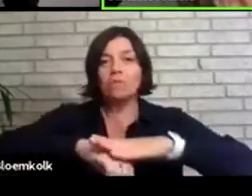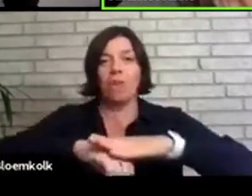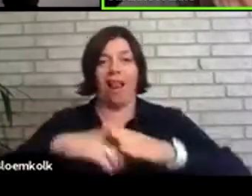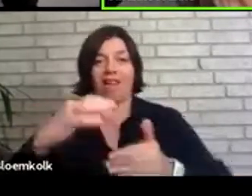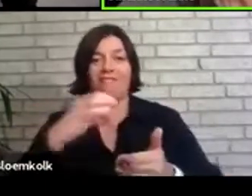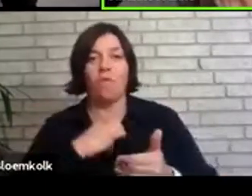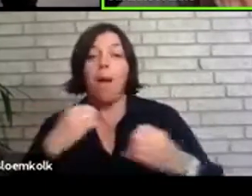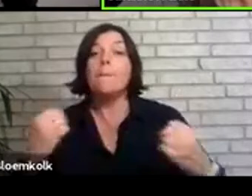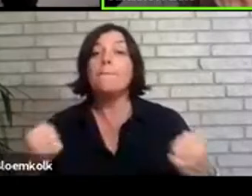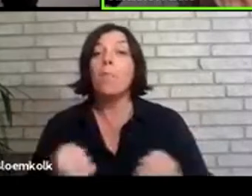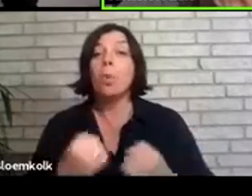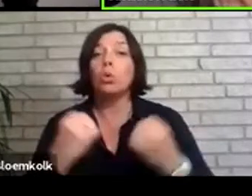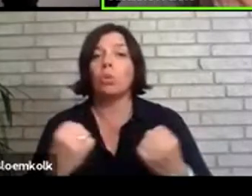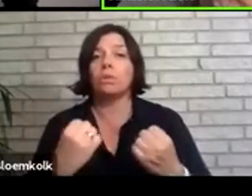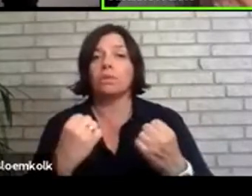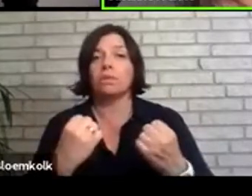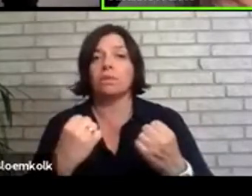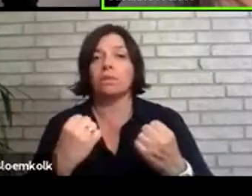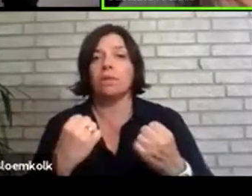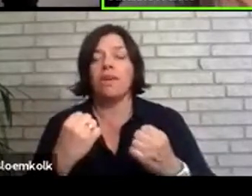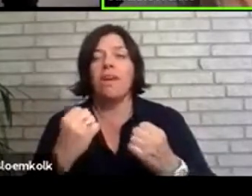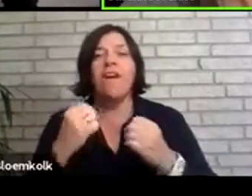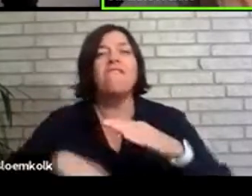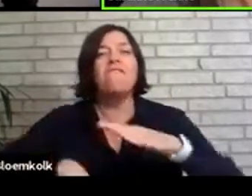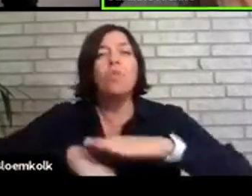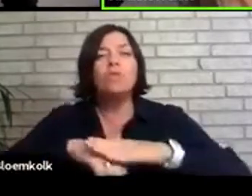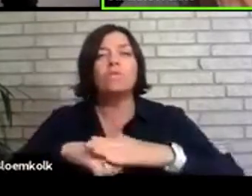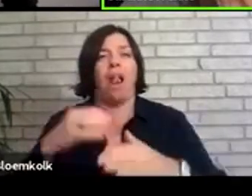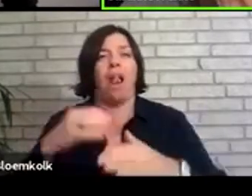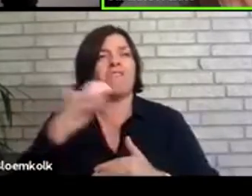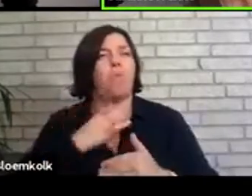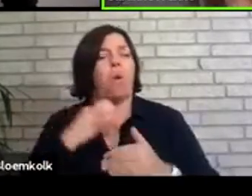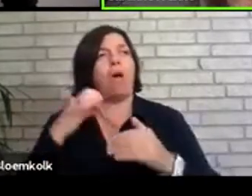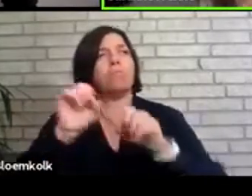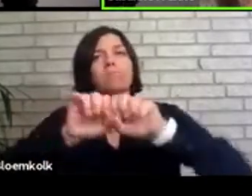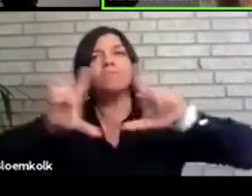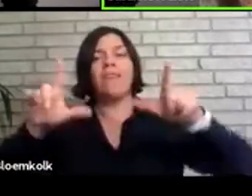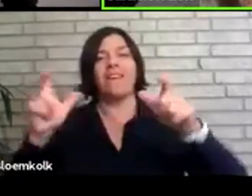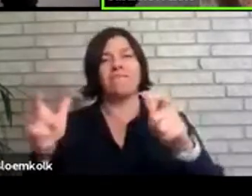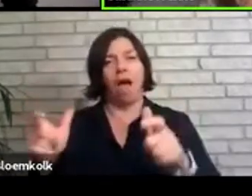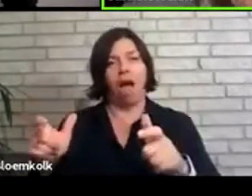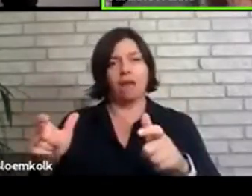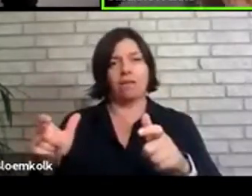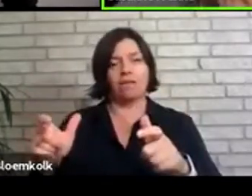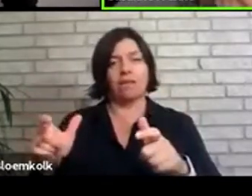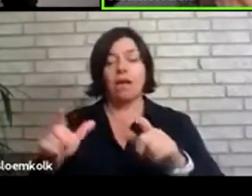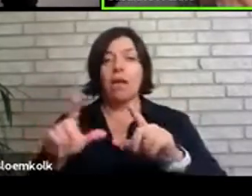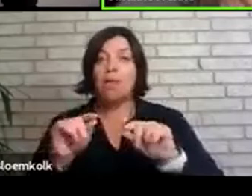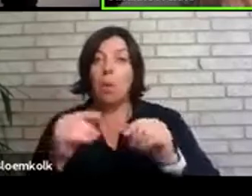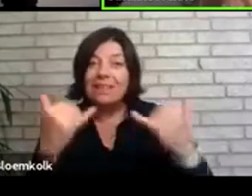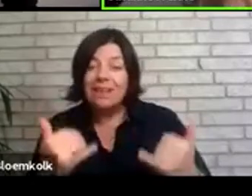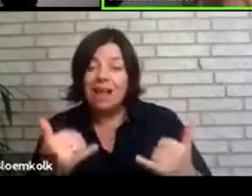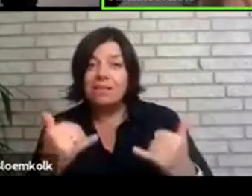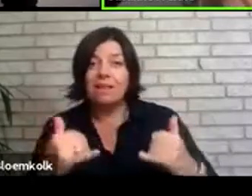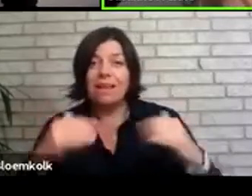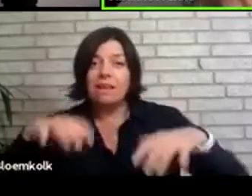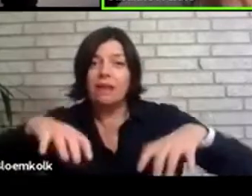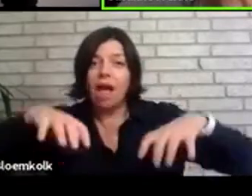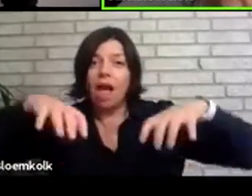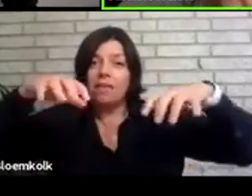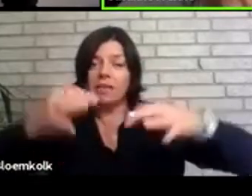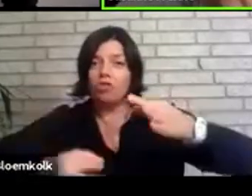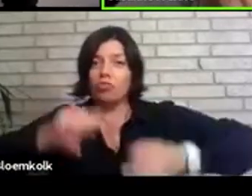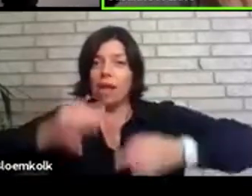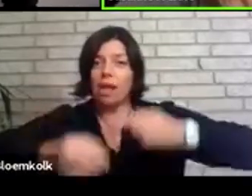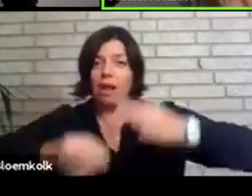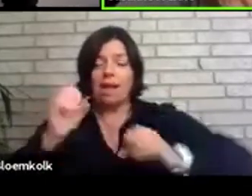dann feststellen, was fehlt denn am meisten bei den Geisterspielen? Quelle surprise, es fehlen die Fans.